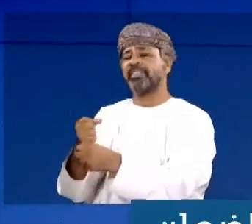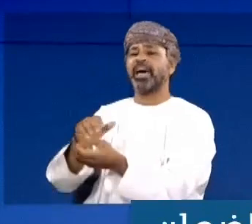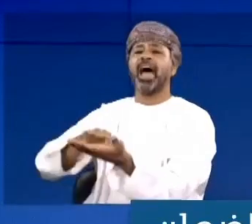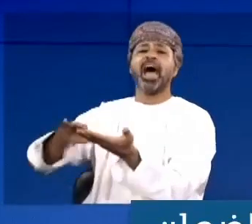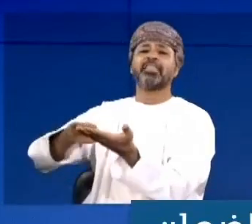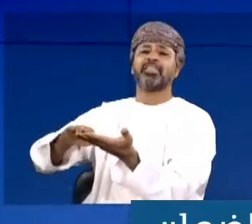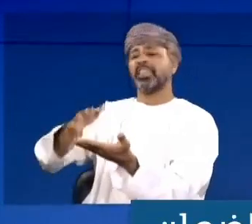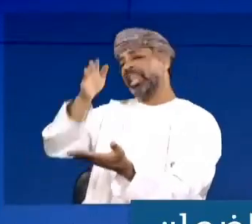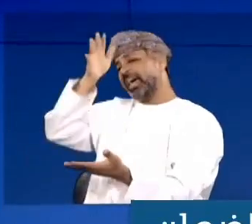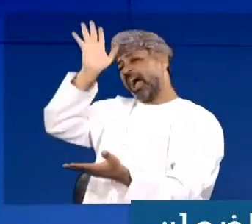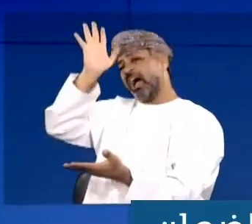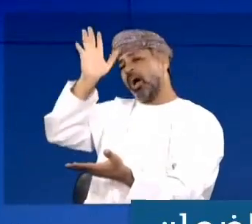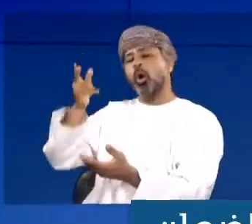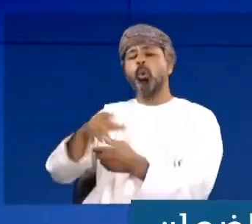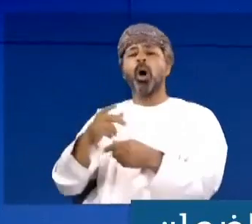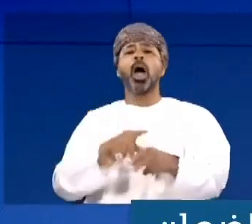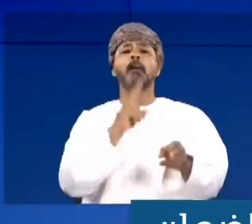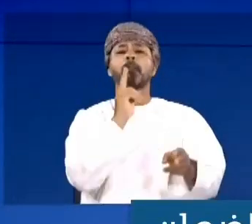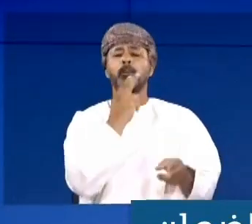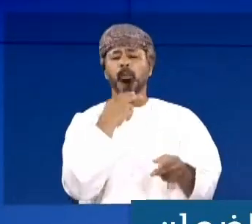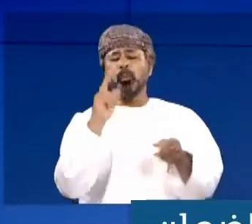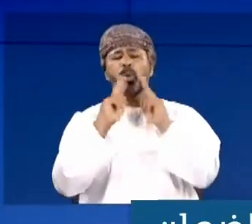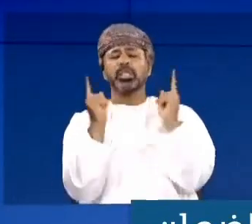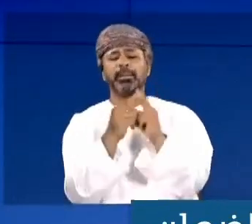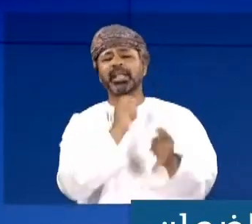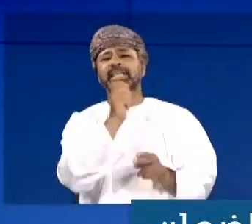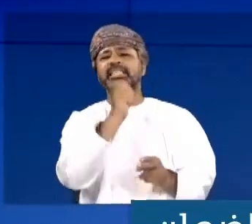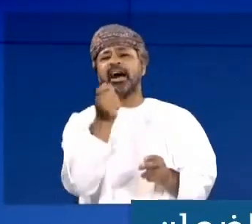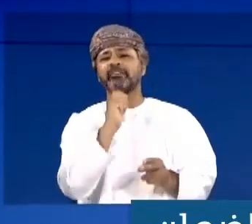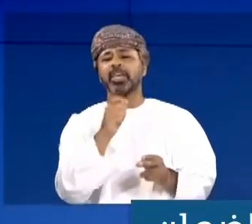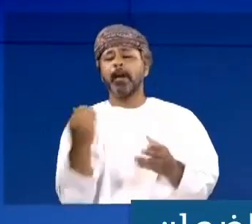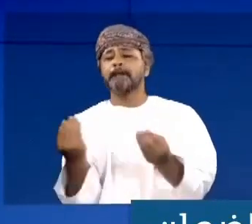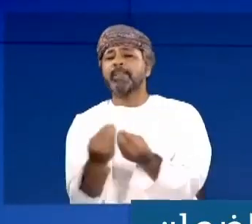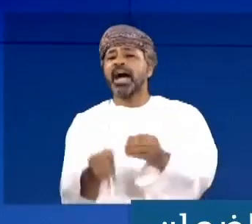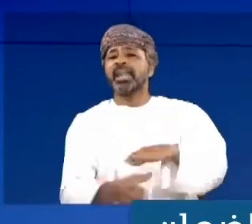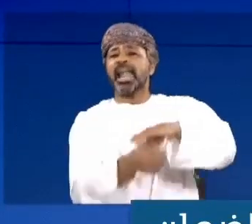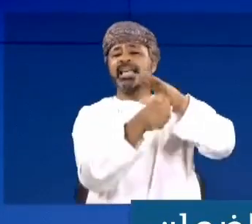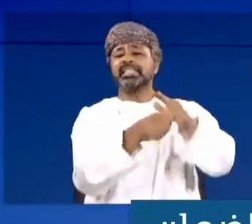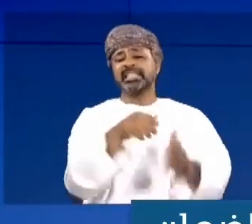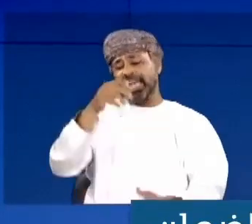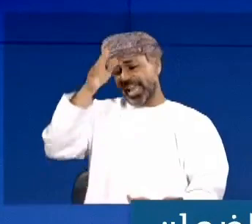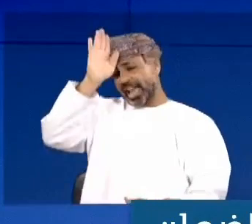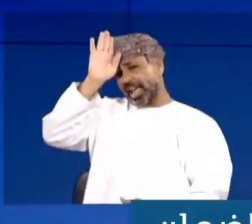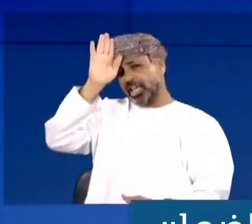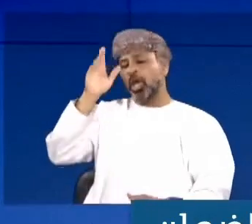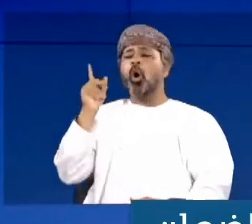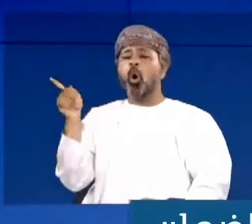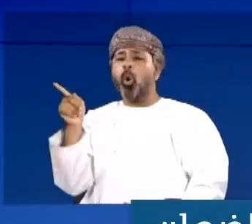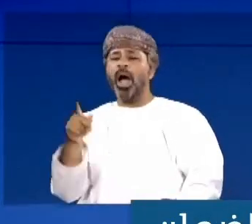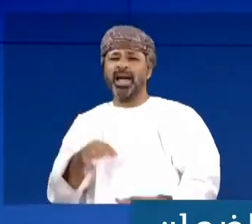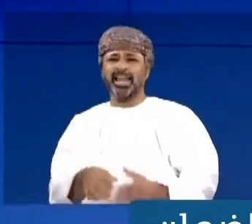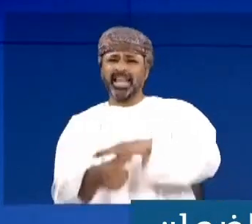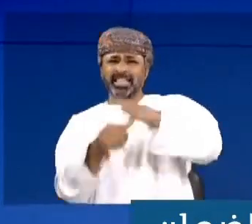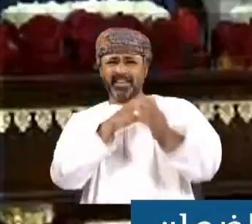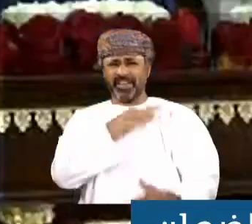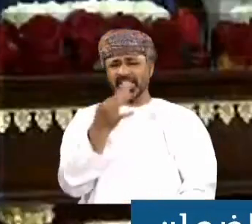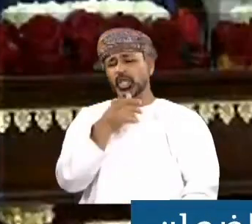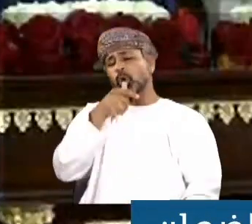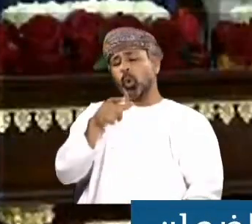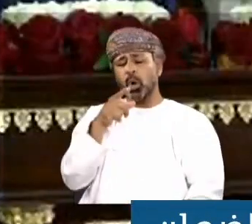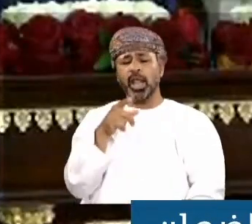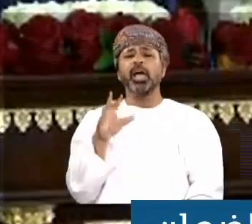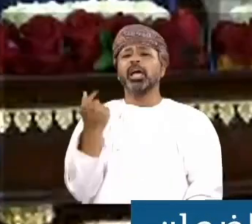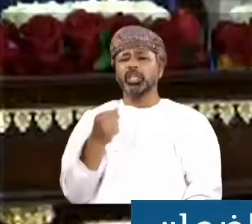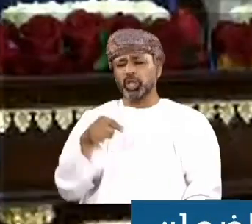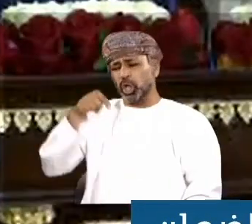وخلال مؤتمر صحفي مشترك مع نظيره العراقي برهم صالح في بغداد، أوضح الرئيس ماكرون أن العراق يمر